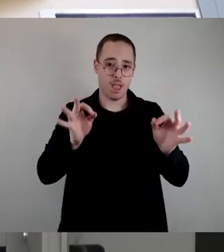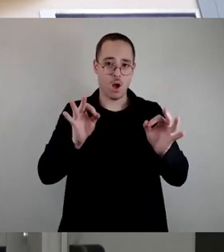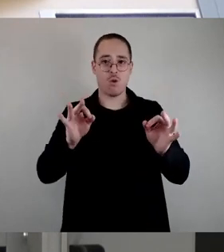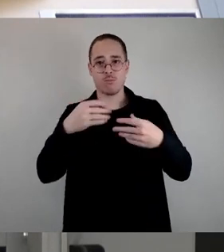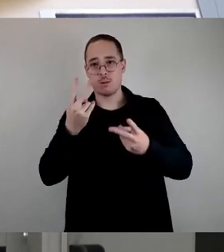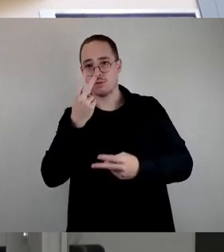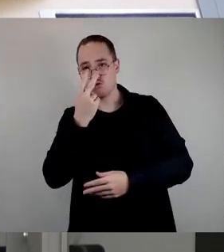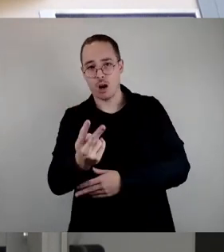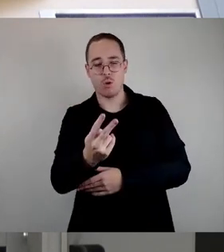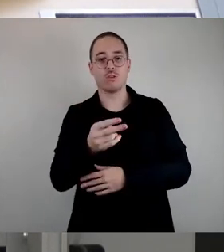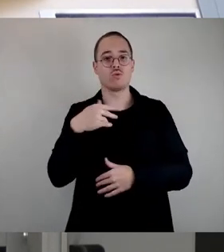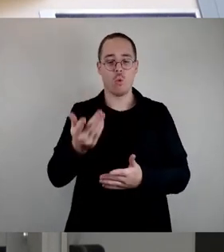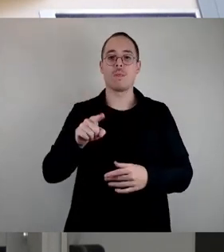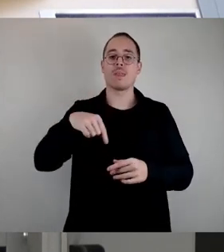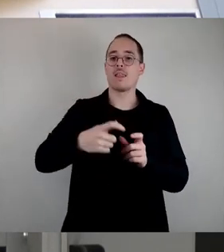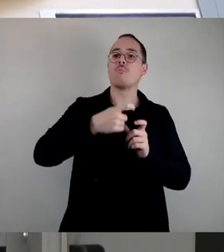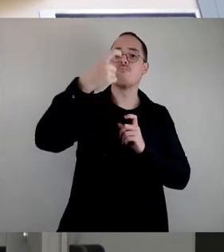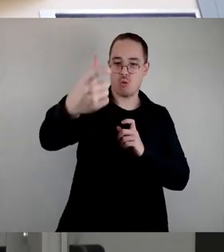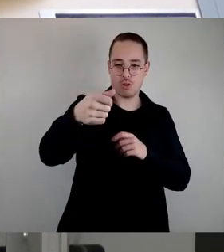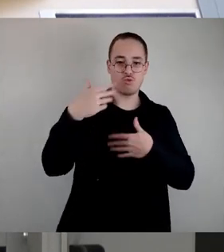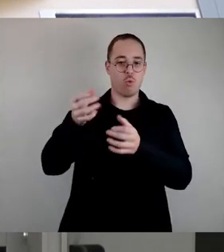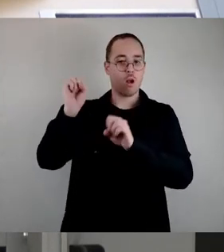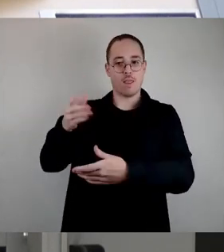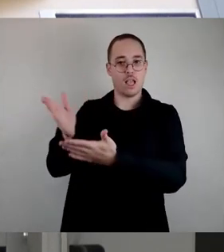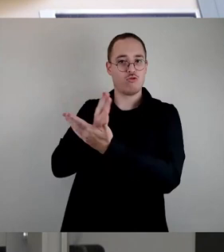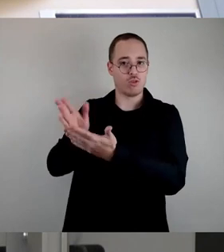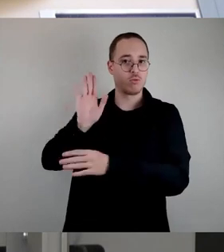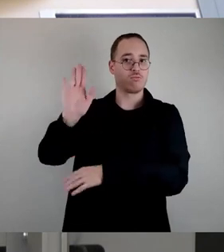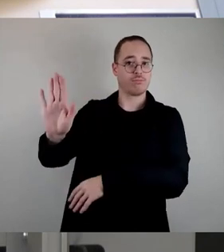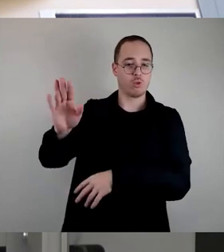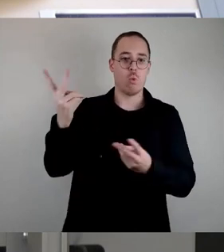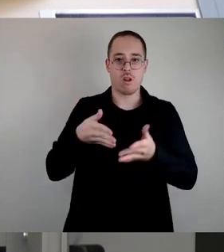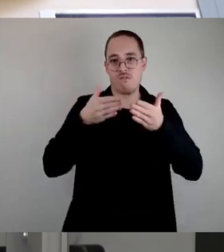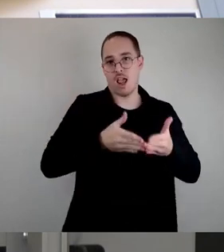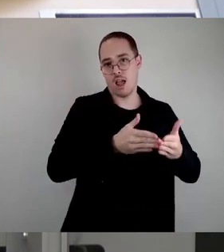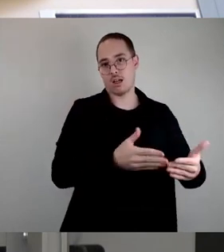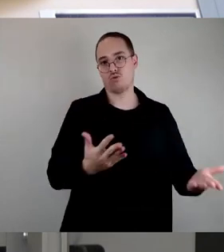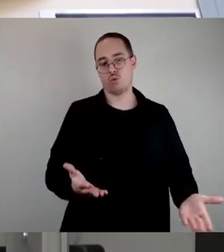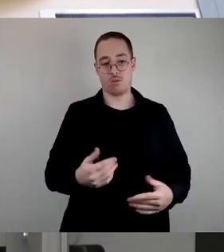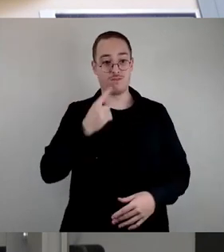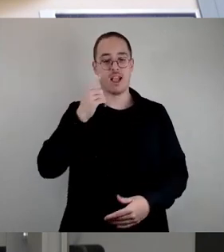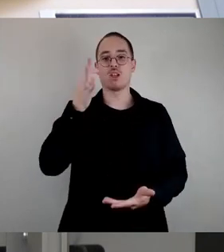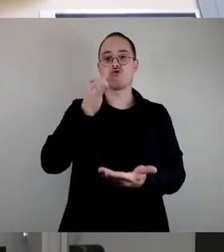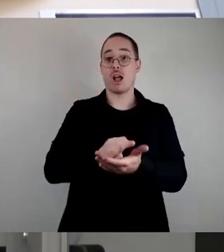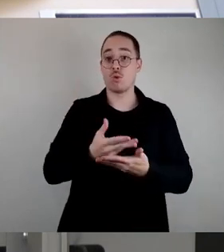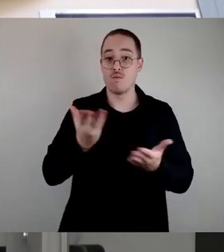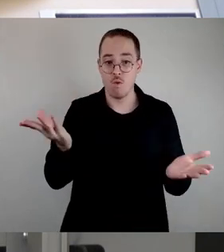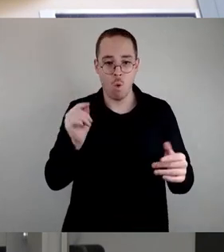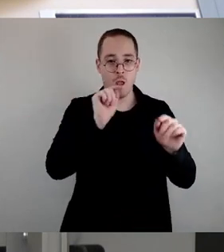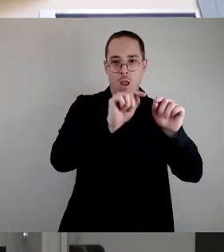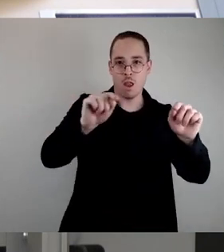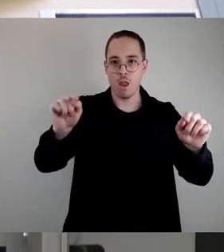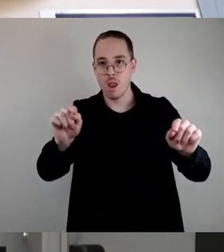eine Entscheidung für eine Brücke, weil wir den Standort kennen. Ja, hier haben viele davon geredet, dass die Messe